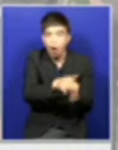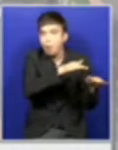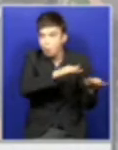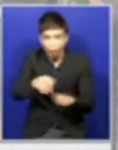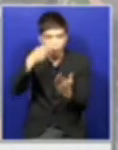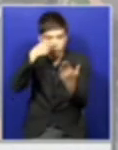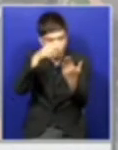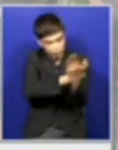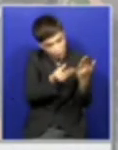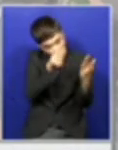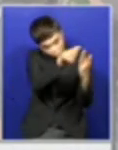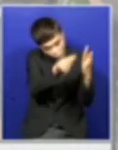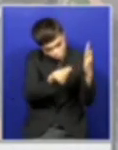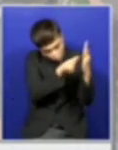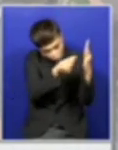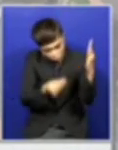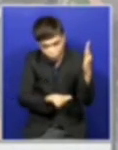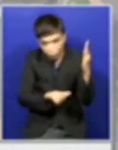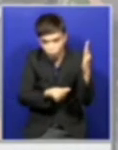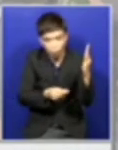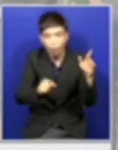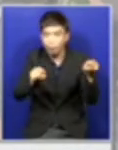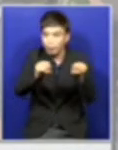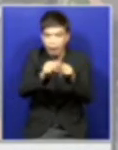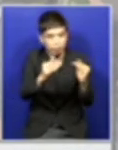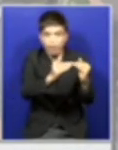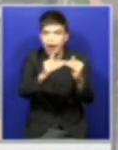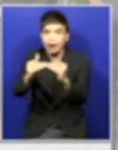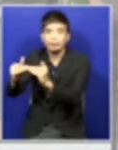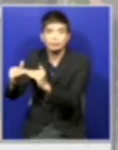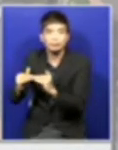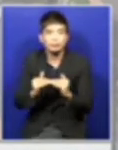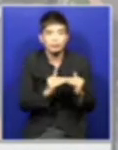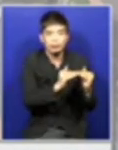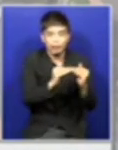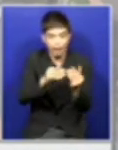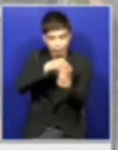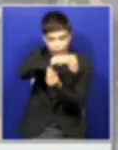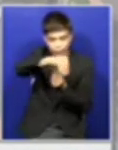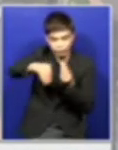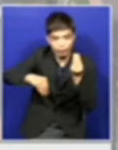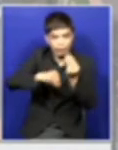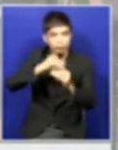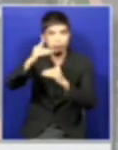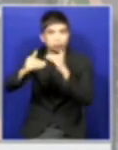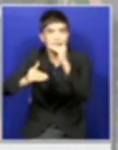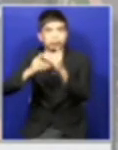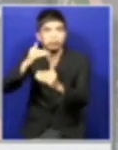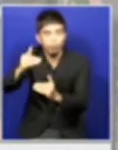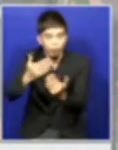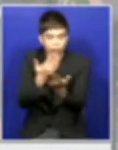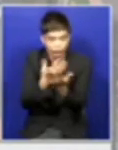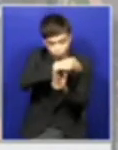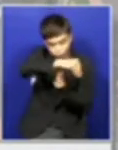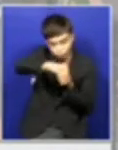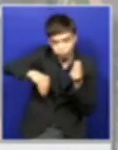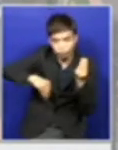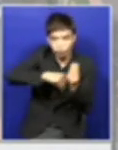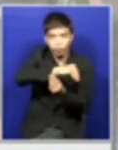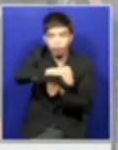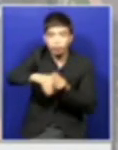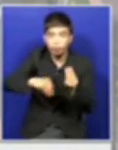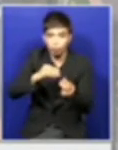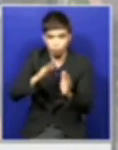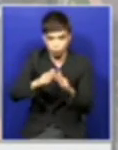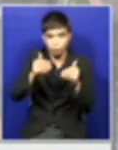ศฝนตกทั่วฟ้าครับถ้าฝนตกแรงๆเศรษฐกิจมันก็จะแรงครับมีเงินหมุนครับท่านนายกทักษิณบอกว่